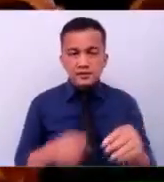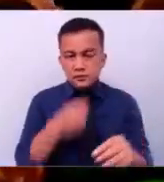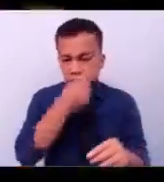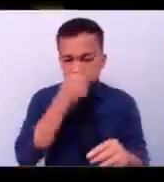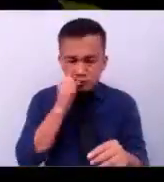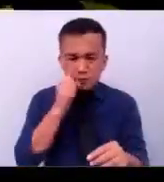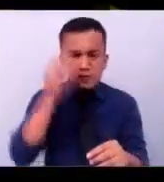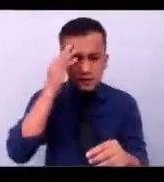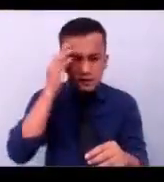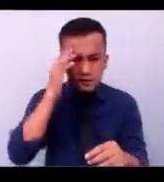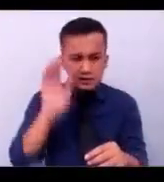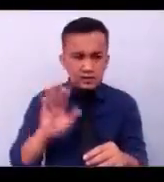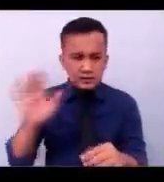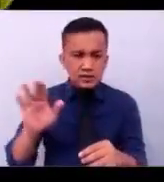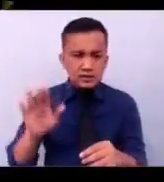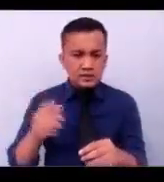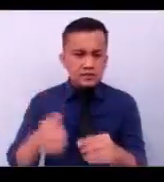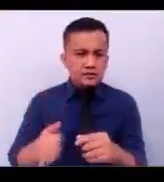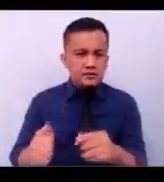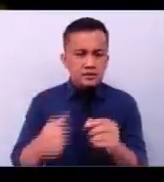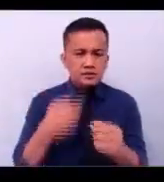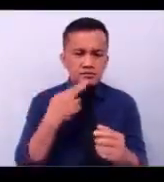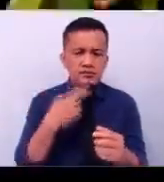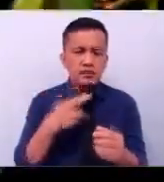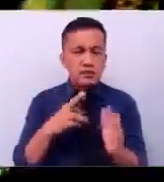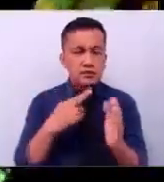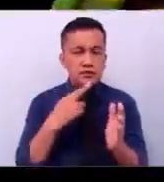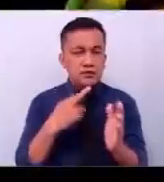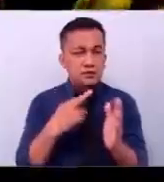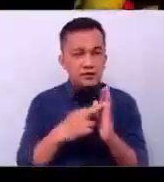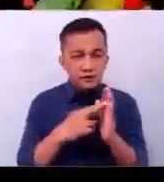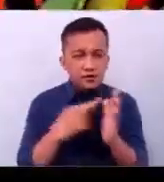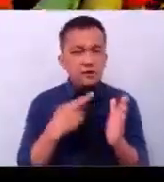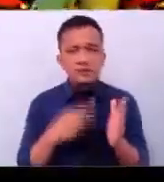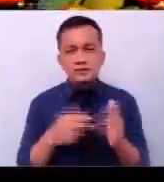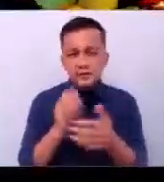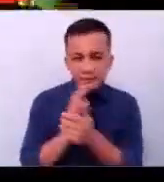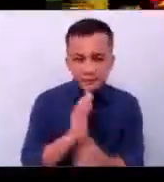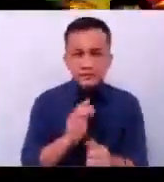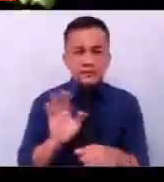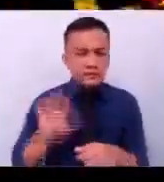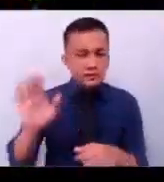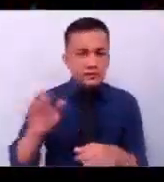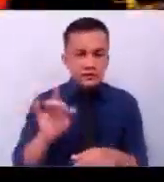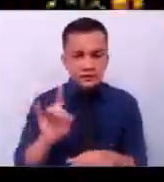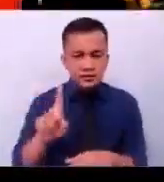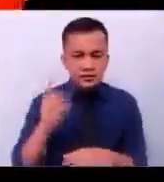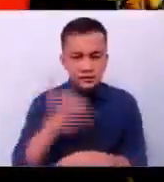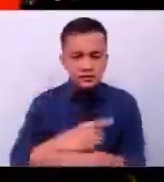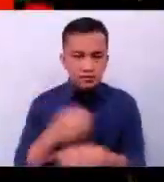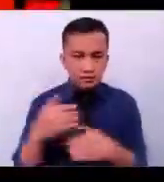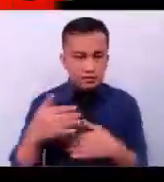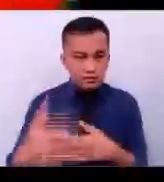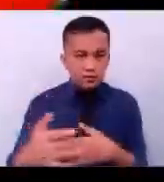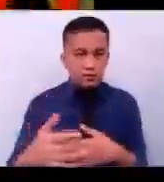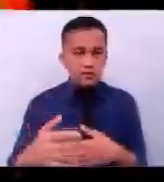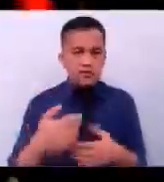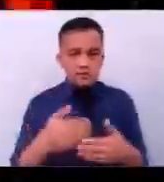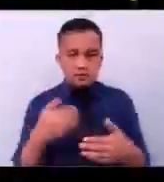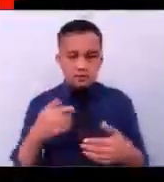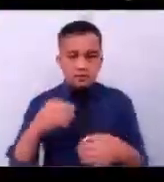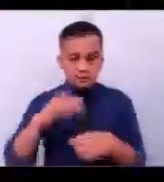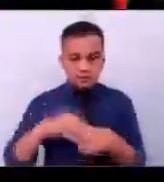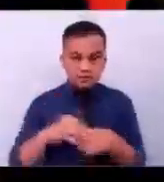ang kanilang excellence at track record. At Gretchen, 81 days to go pa bago ang mismong eleksyon, naniniwala raw ang